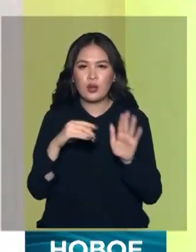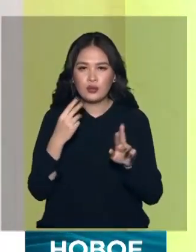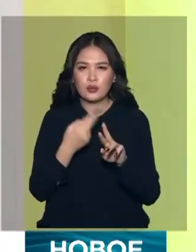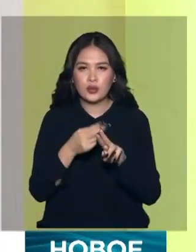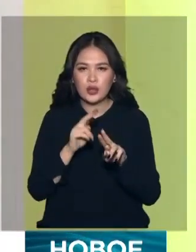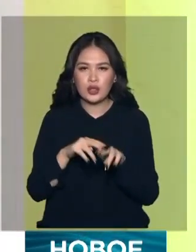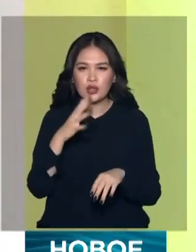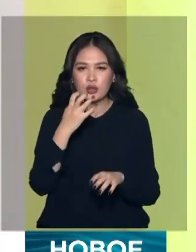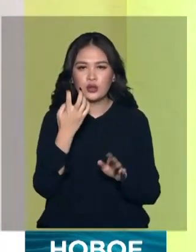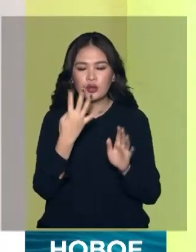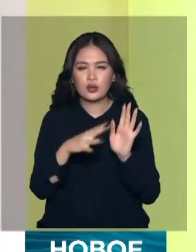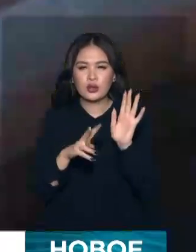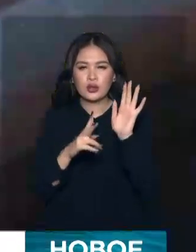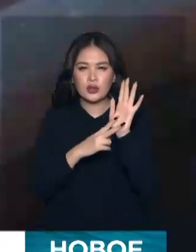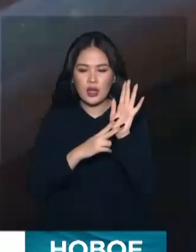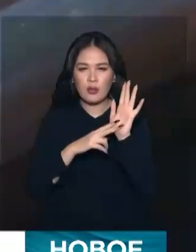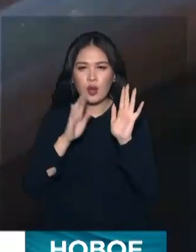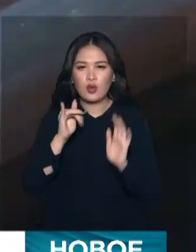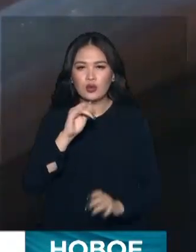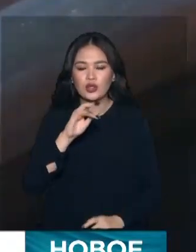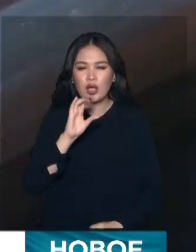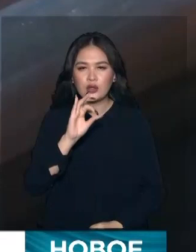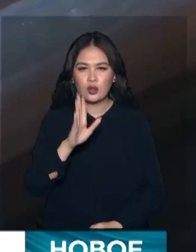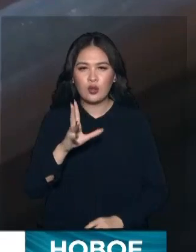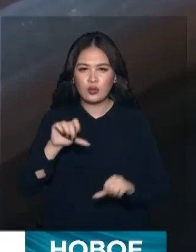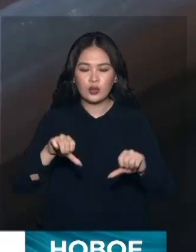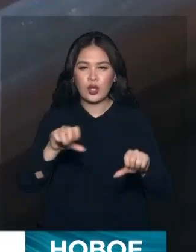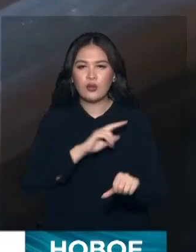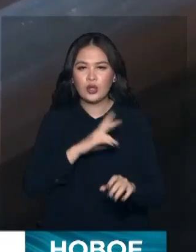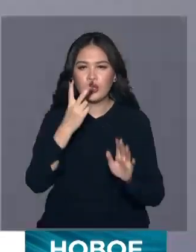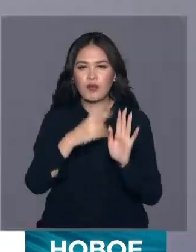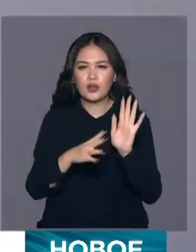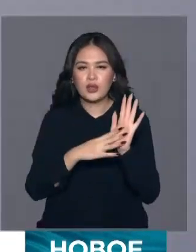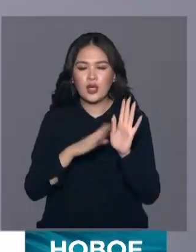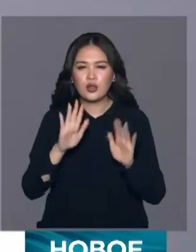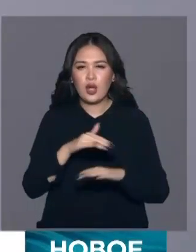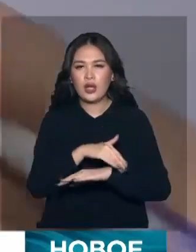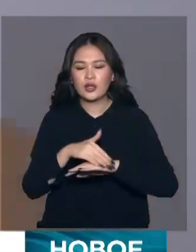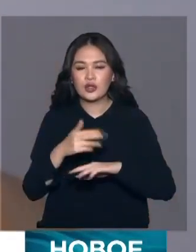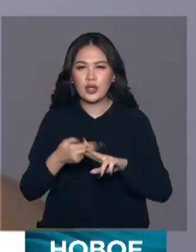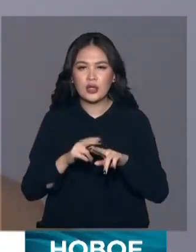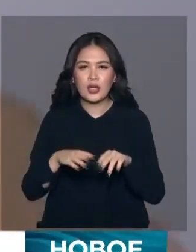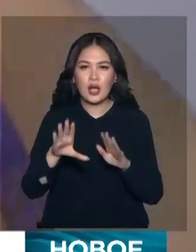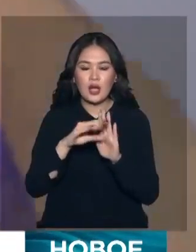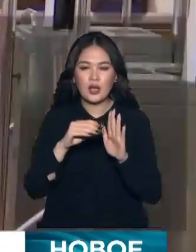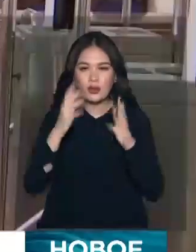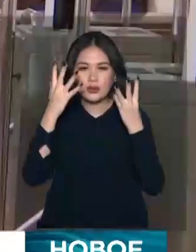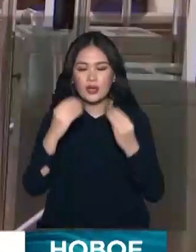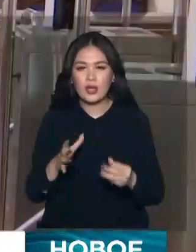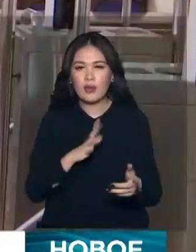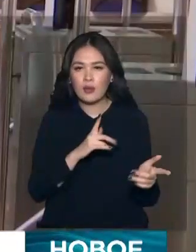работать 447 избирательных участка, из них 29 с ограниченным доступом. В день голосования планируют